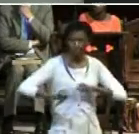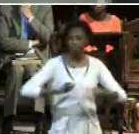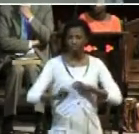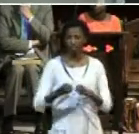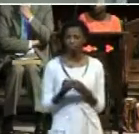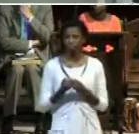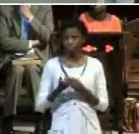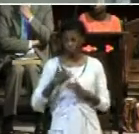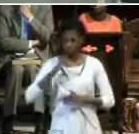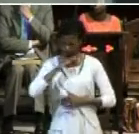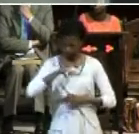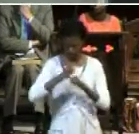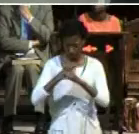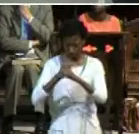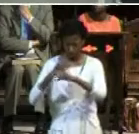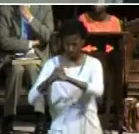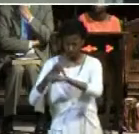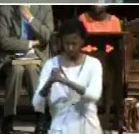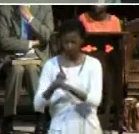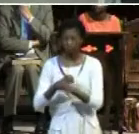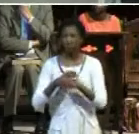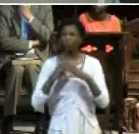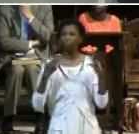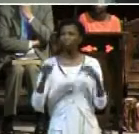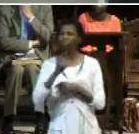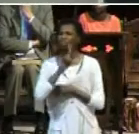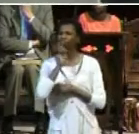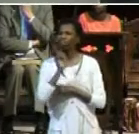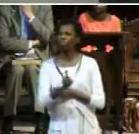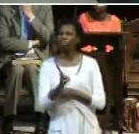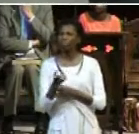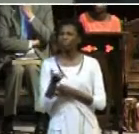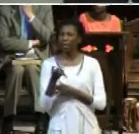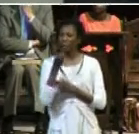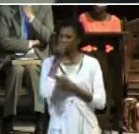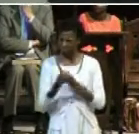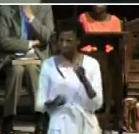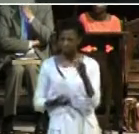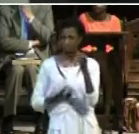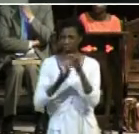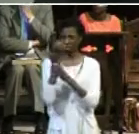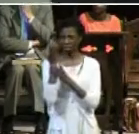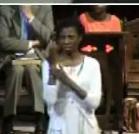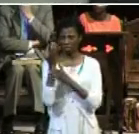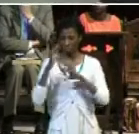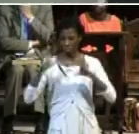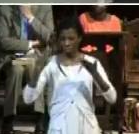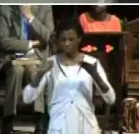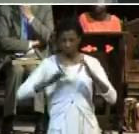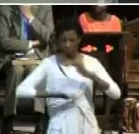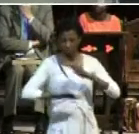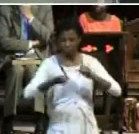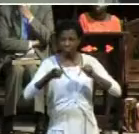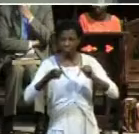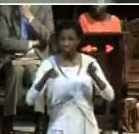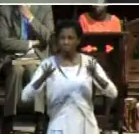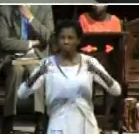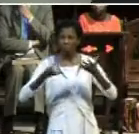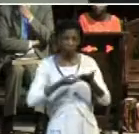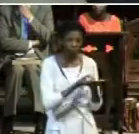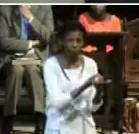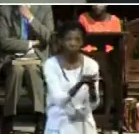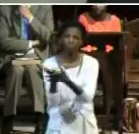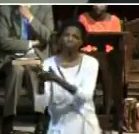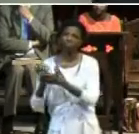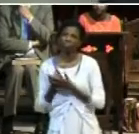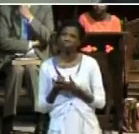Je vais vite. Comment transmettre cette bonne nouvelle? Et là, il y